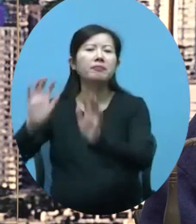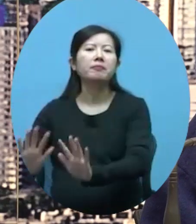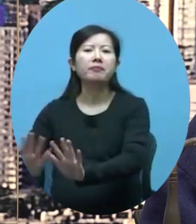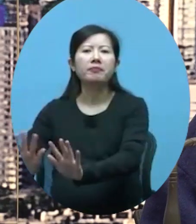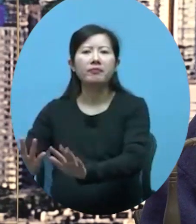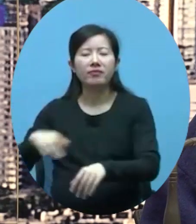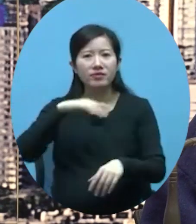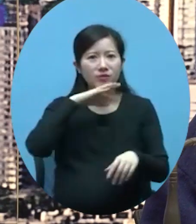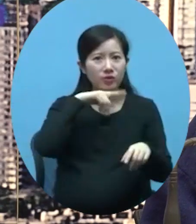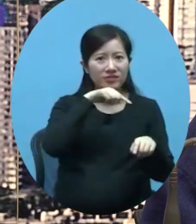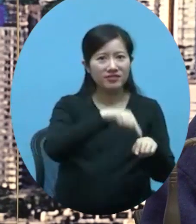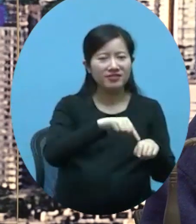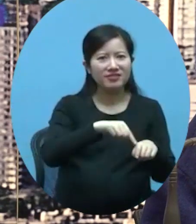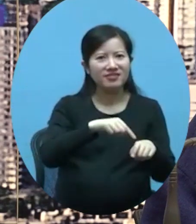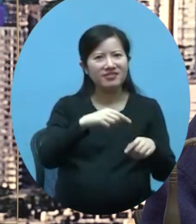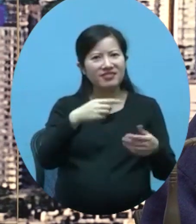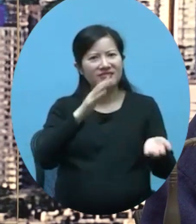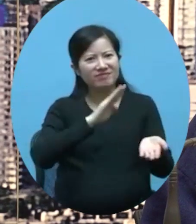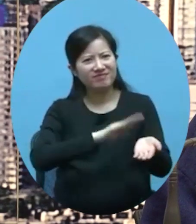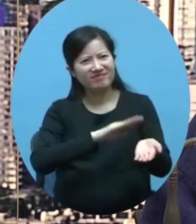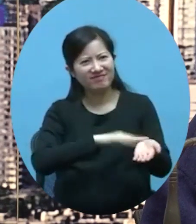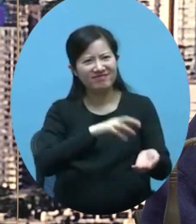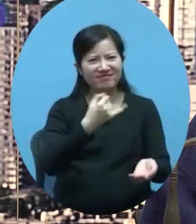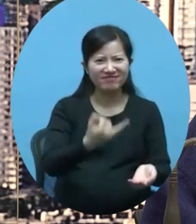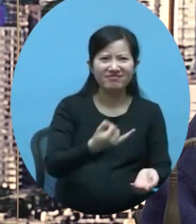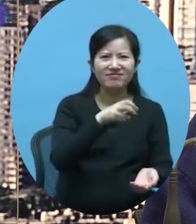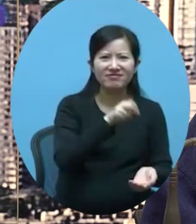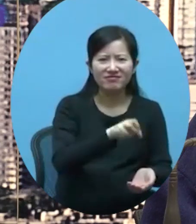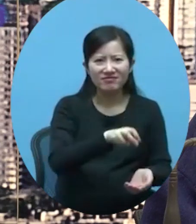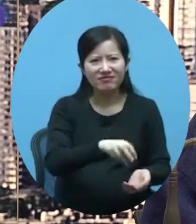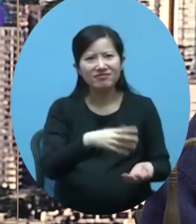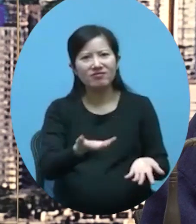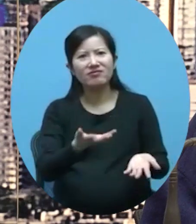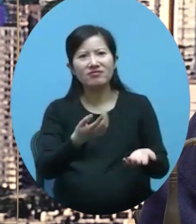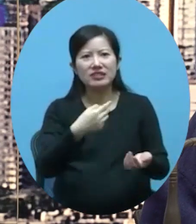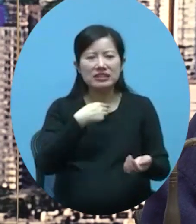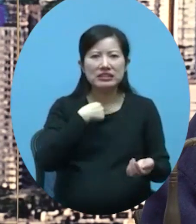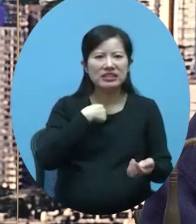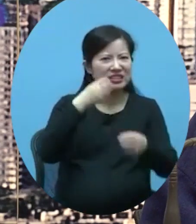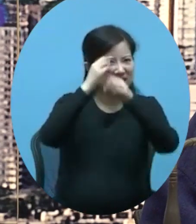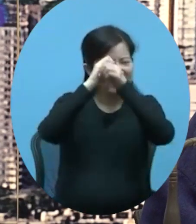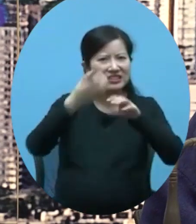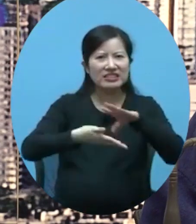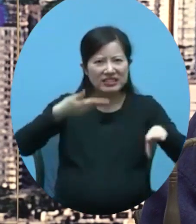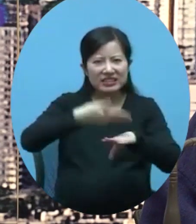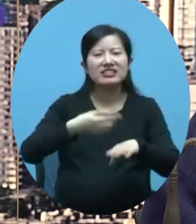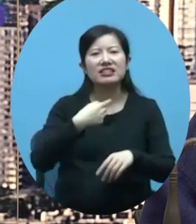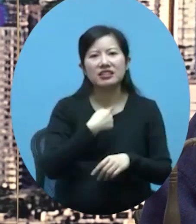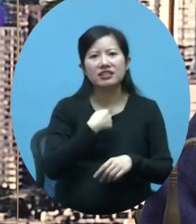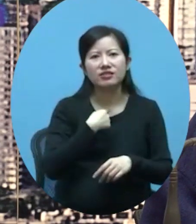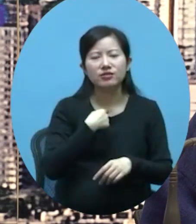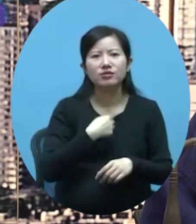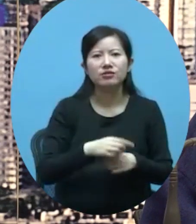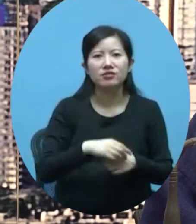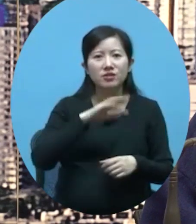本身的病都繼續差又沒有其他原因可以解釋的話那臨床醫生都會再驗那就算如果你再驗